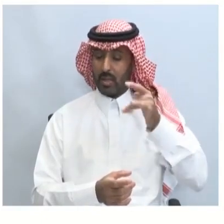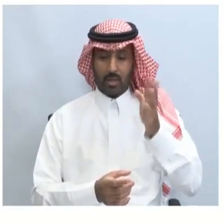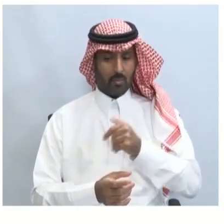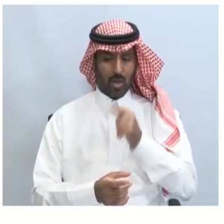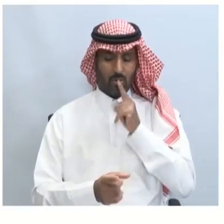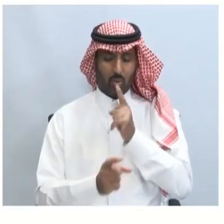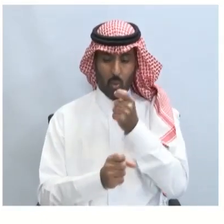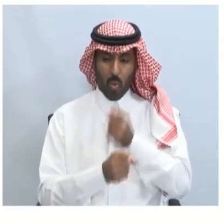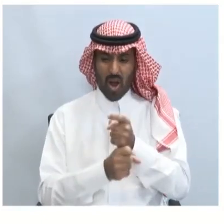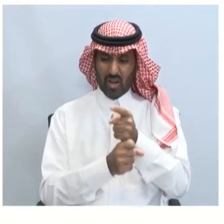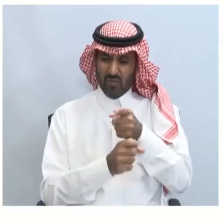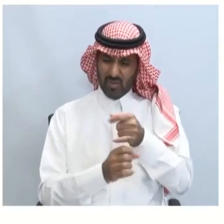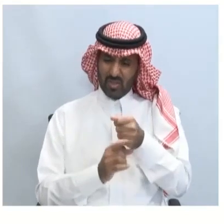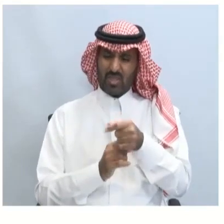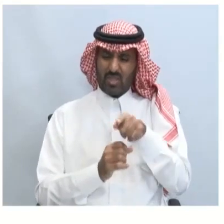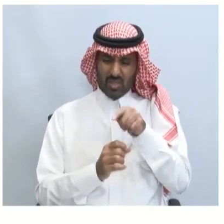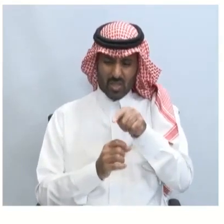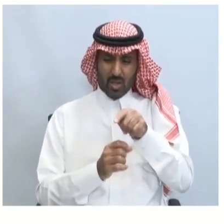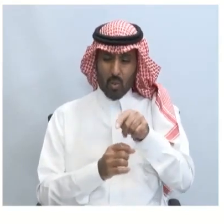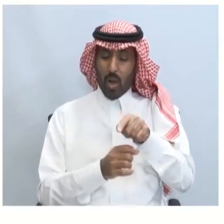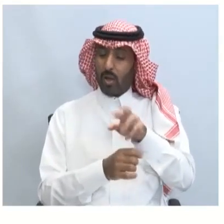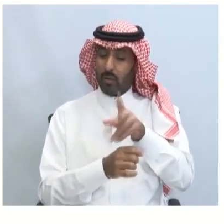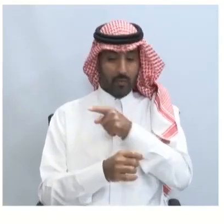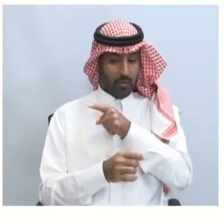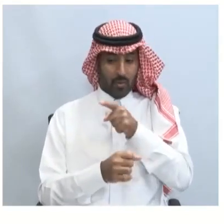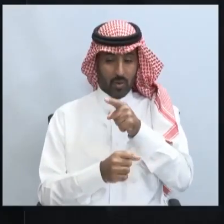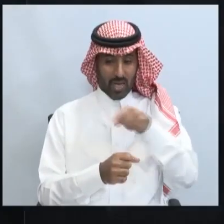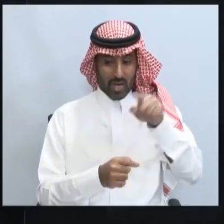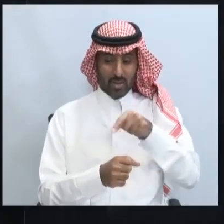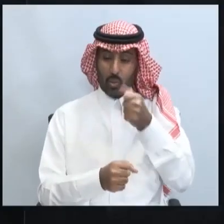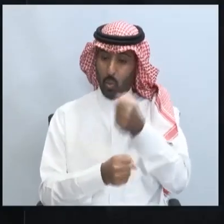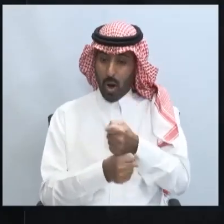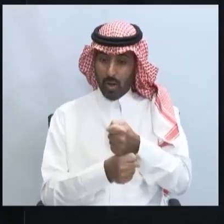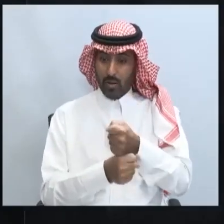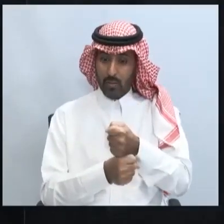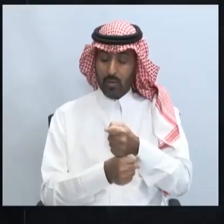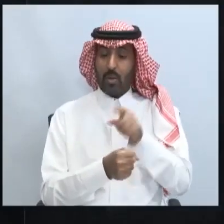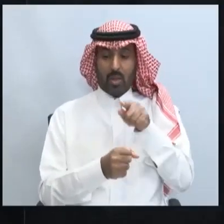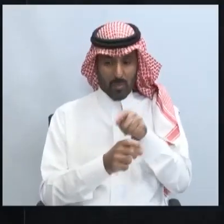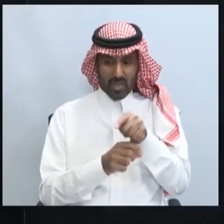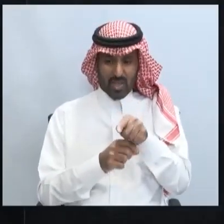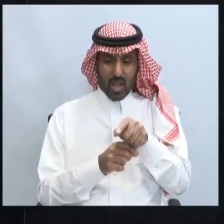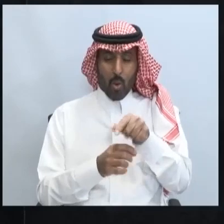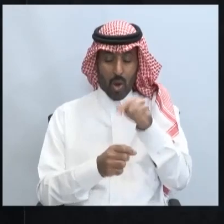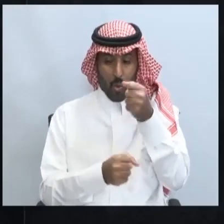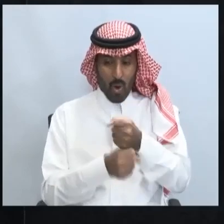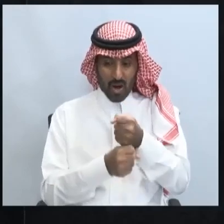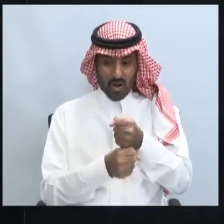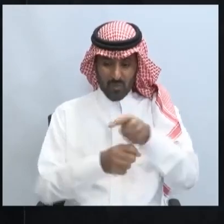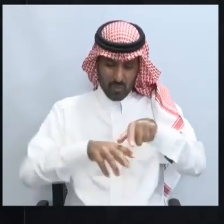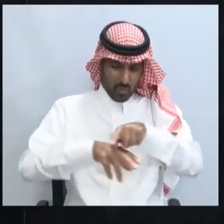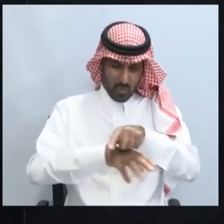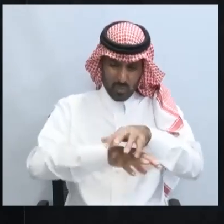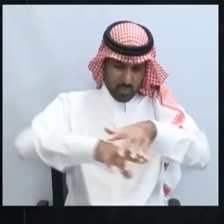دورات المياه لماذا اتجنب البول قائما لانني اذا بلت قائما فان البول